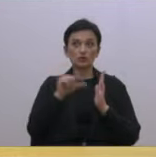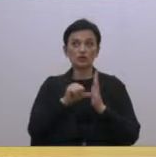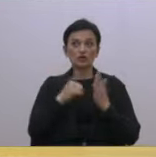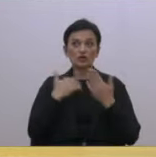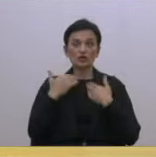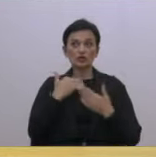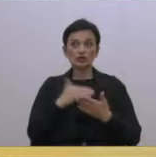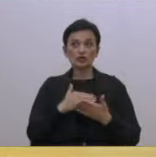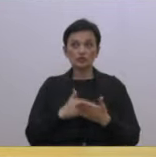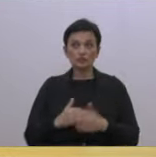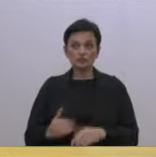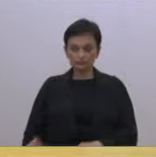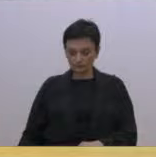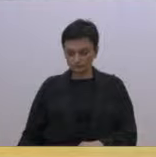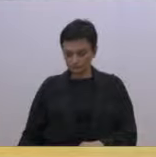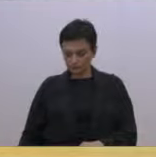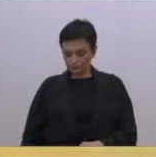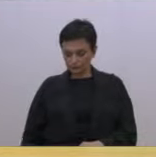რეჟიმი.